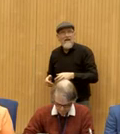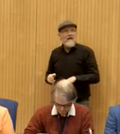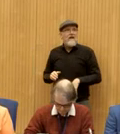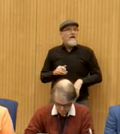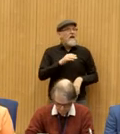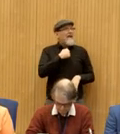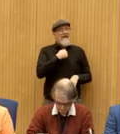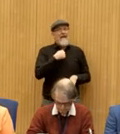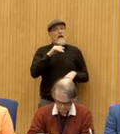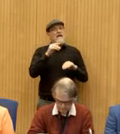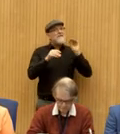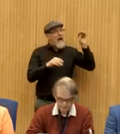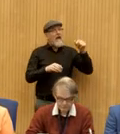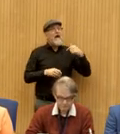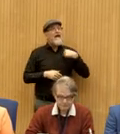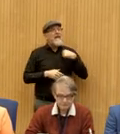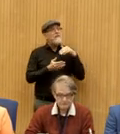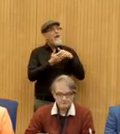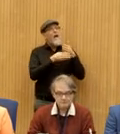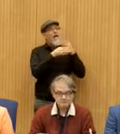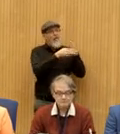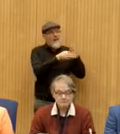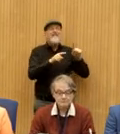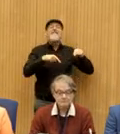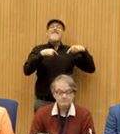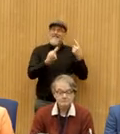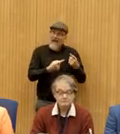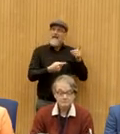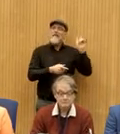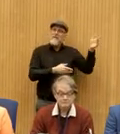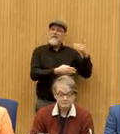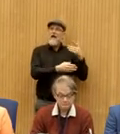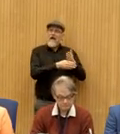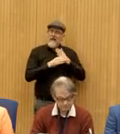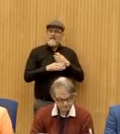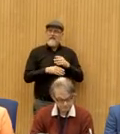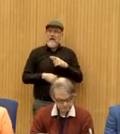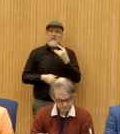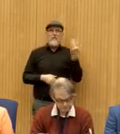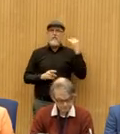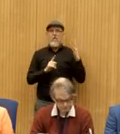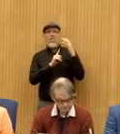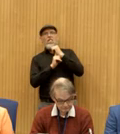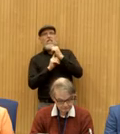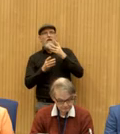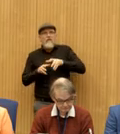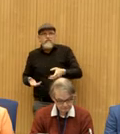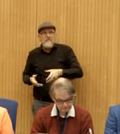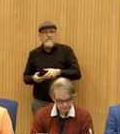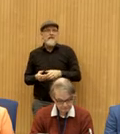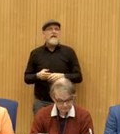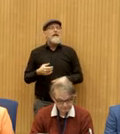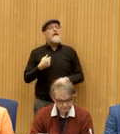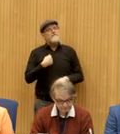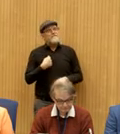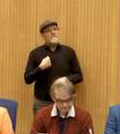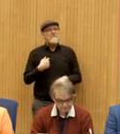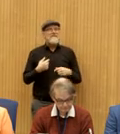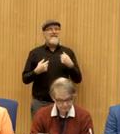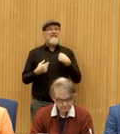Kommen wir nun zum Thema, was ich brauche, um gut lernen zu können. Ich benötige mehr Zeit, um Lerninhalte zu